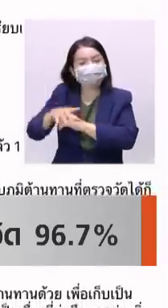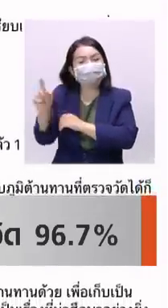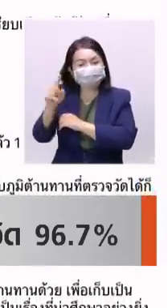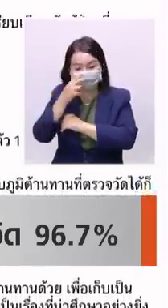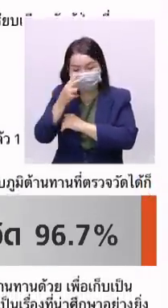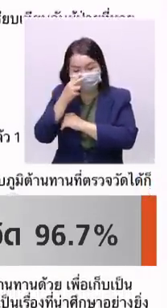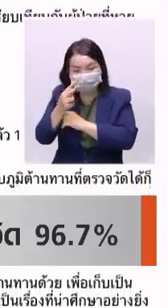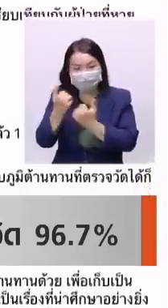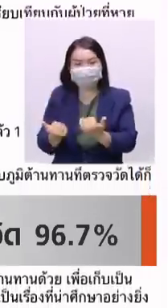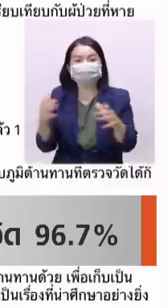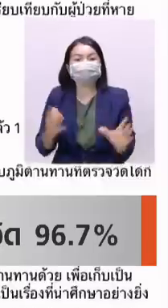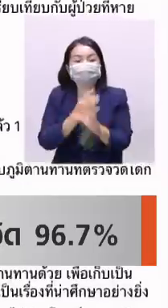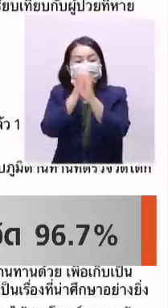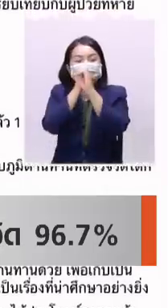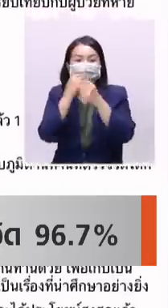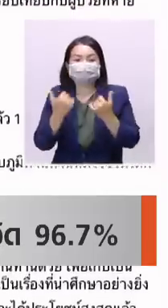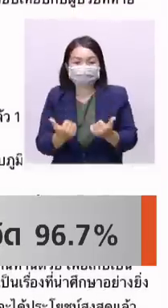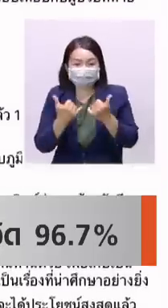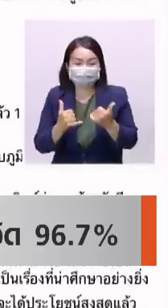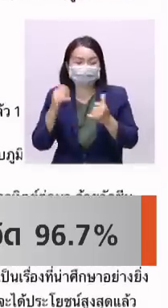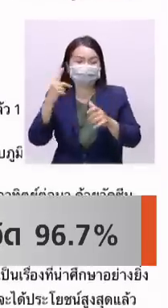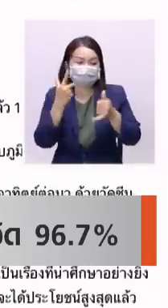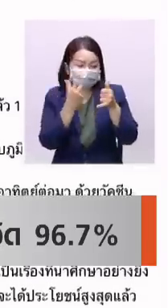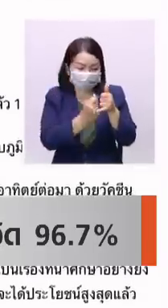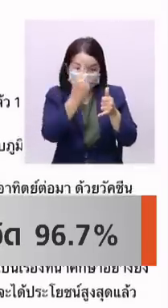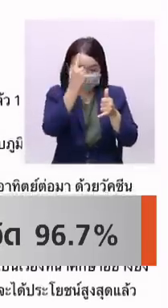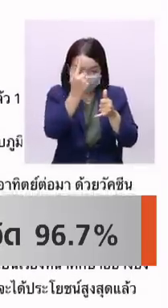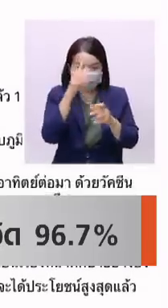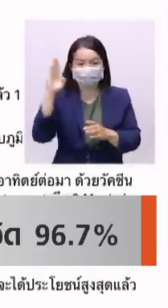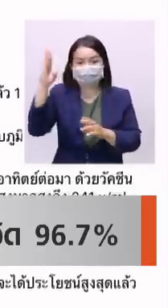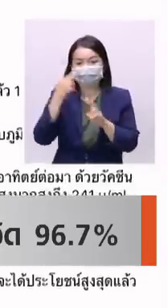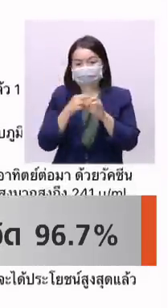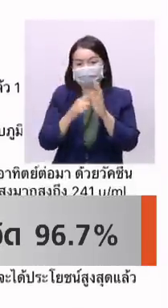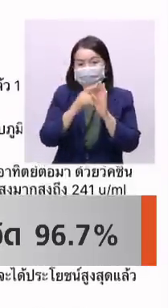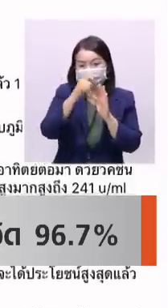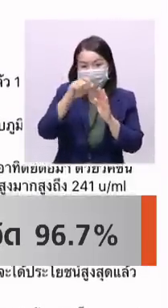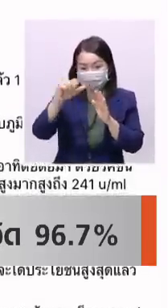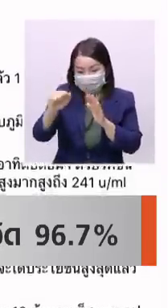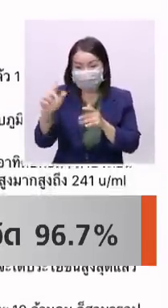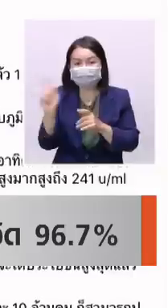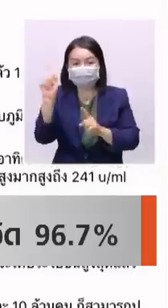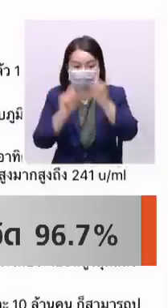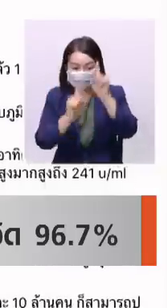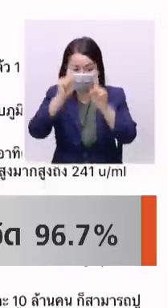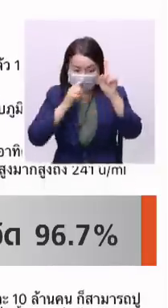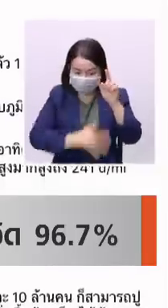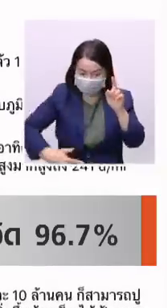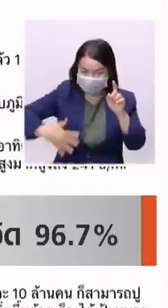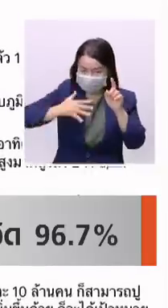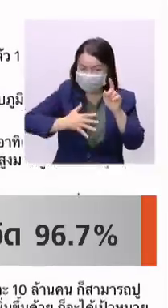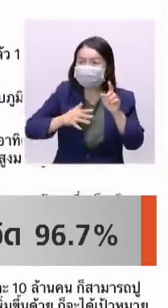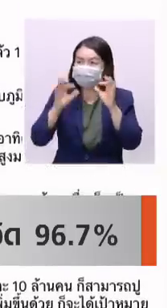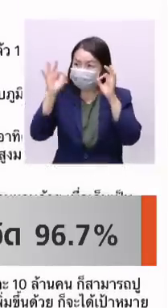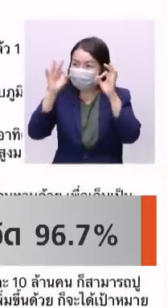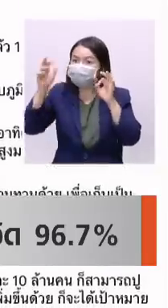ข้อมูลดังกล่าวพอสรุปได้ว่าแม้จะฉีดวัคซีน acidicอ้าเพียงเข็มเดียวค่ะระดับภูมิต้านทานที่จดวัดได้ก็จะเป็นที่